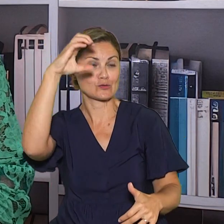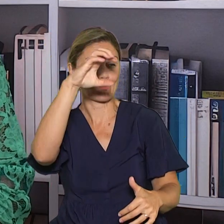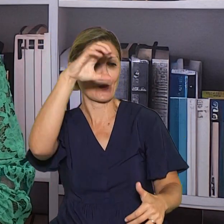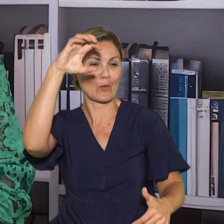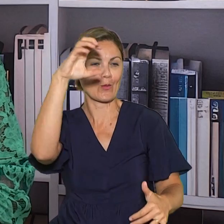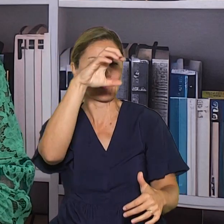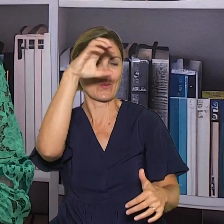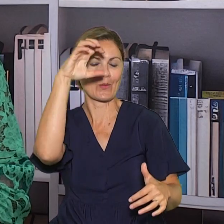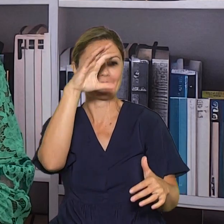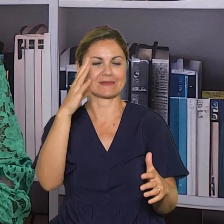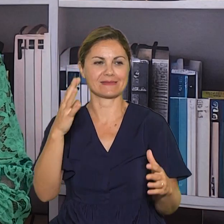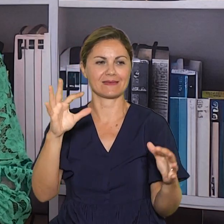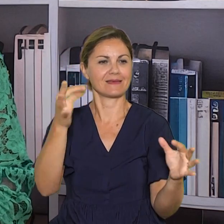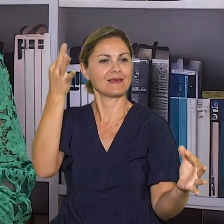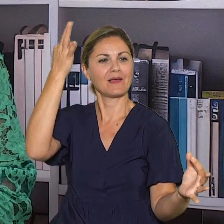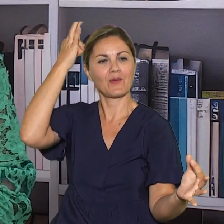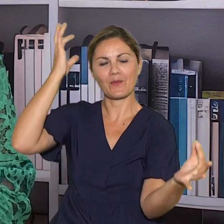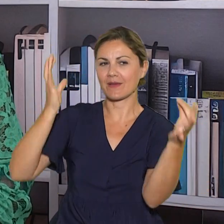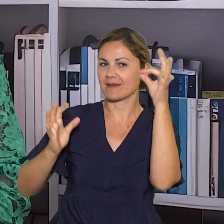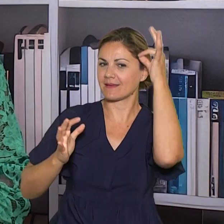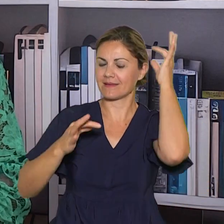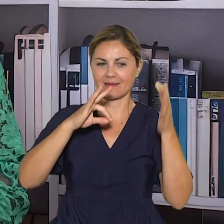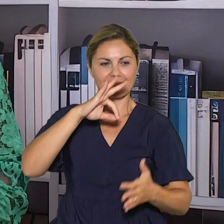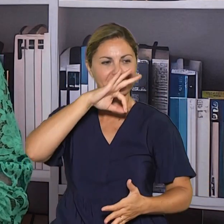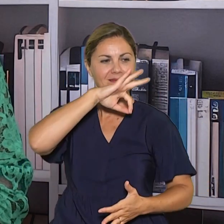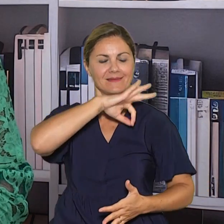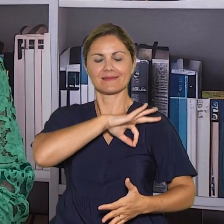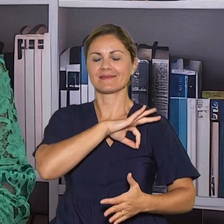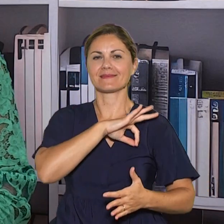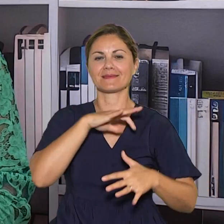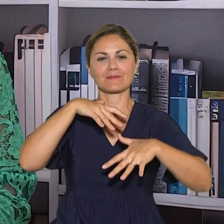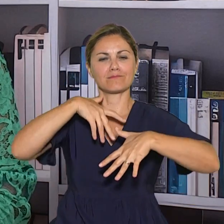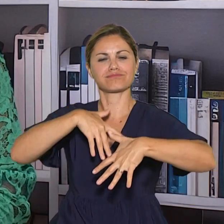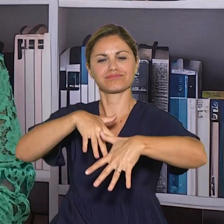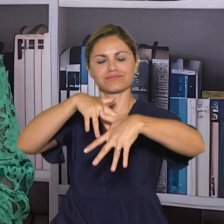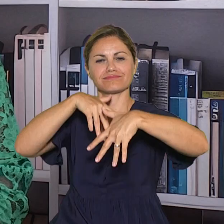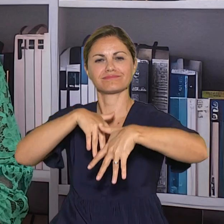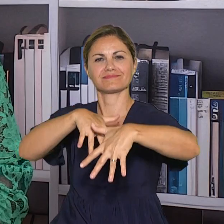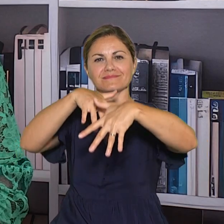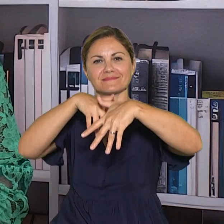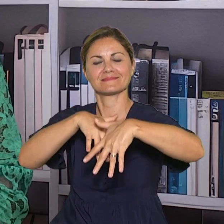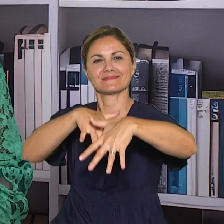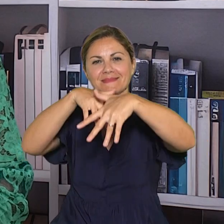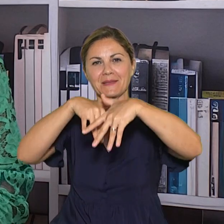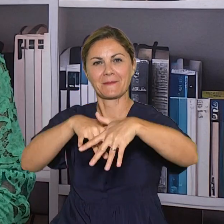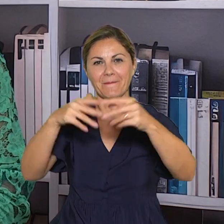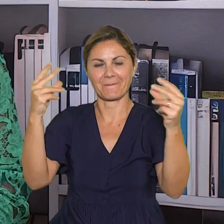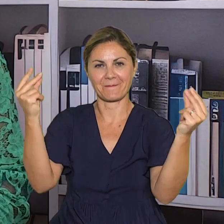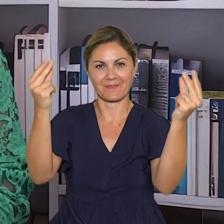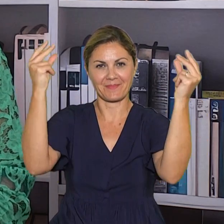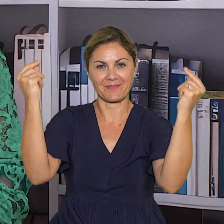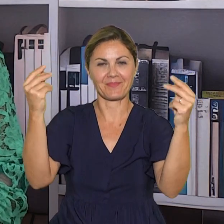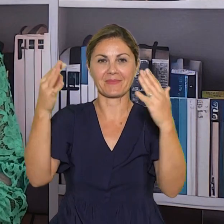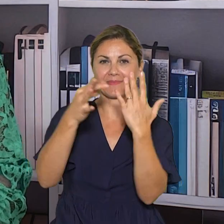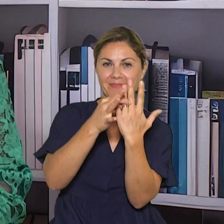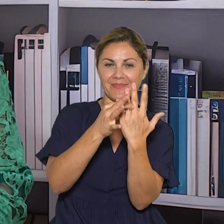se u svate su nosili kad bi mladi pred oltar rodili. Pa onda maginje dilili, o Bože moj, kad